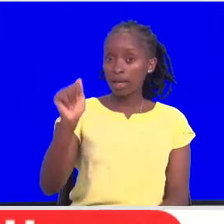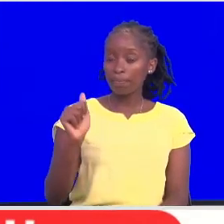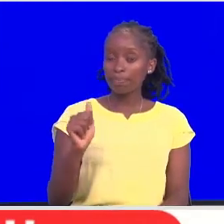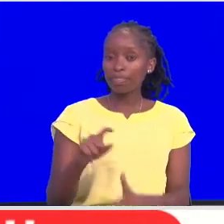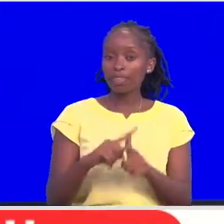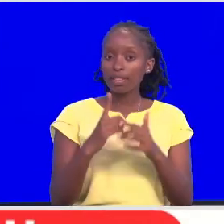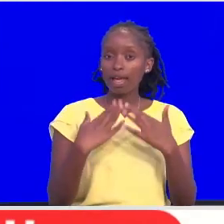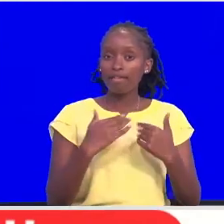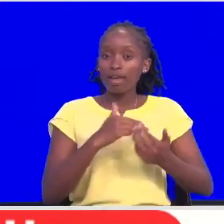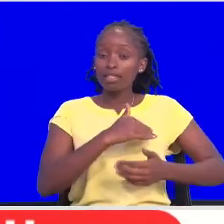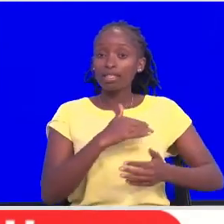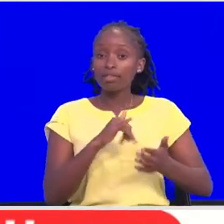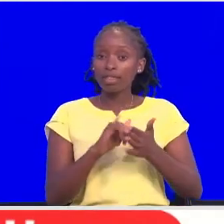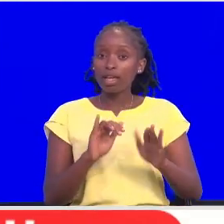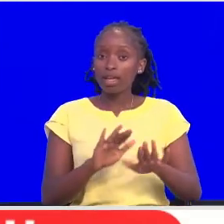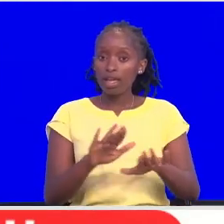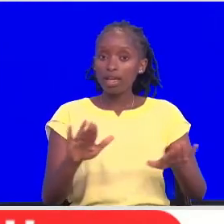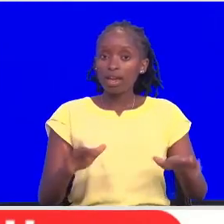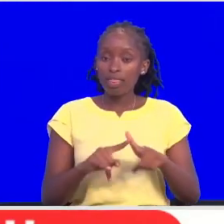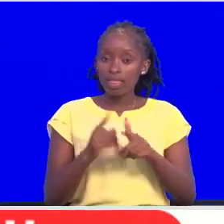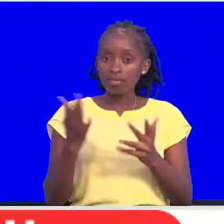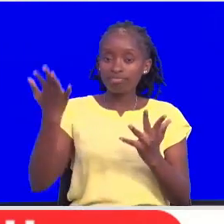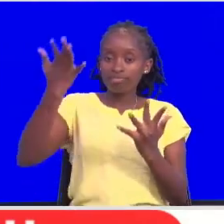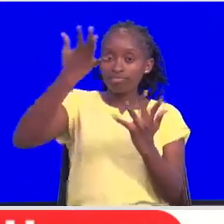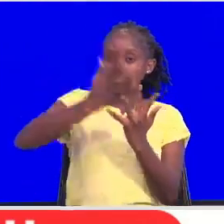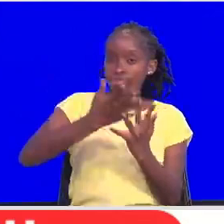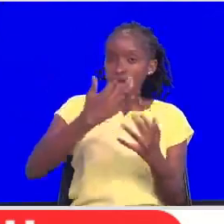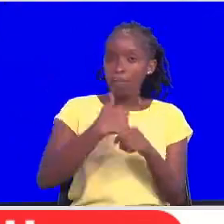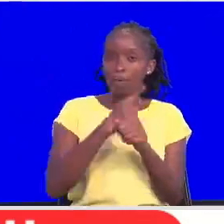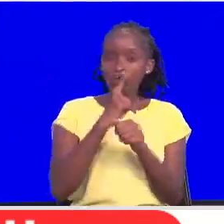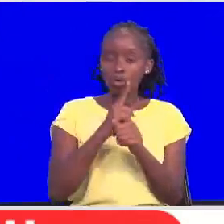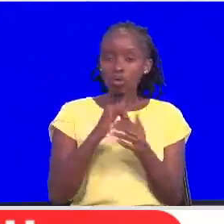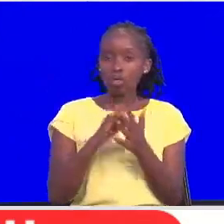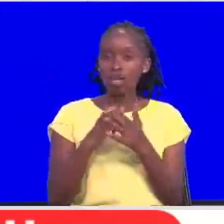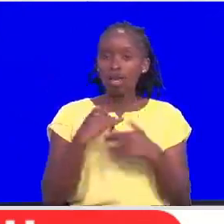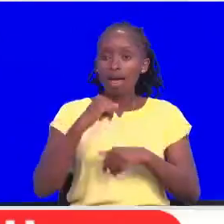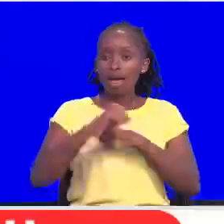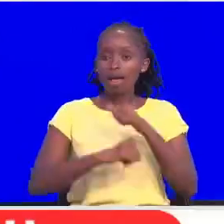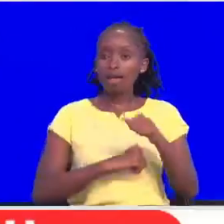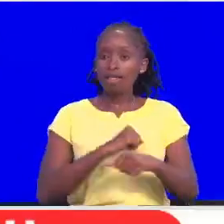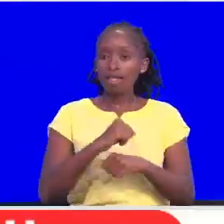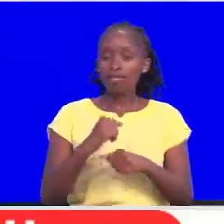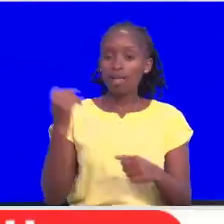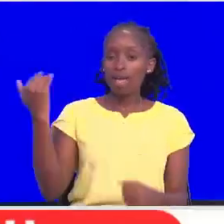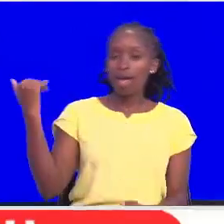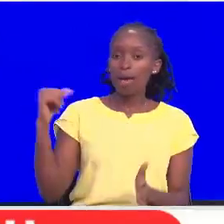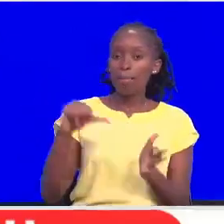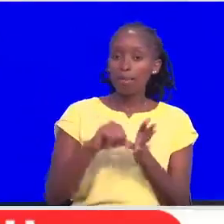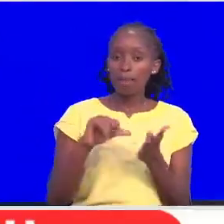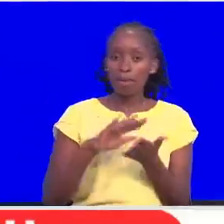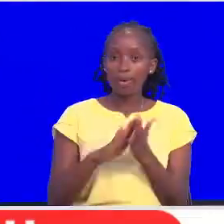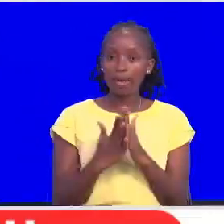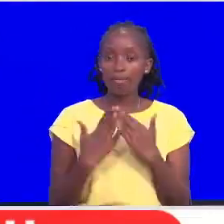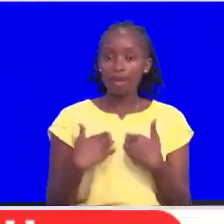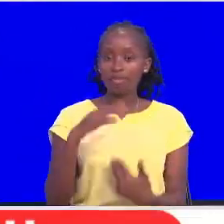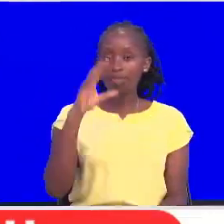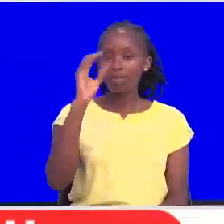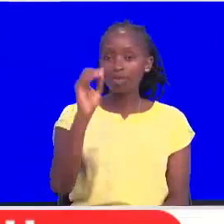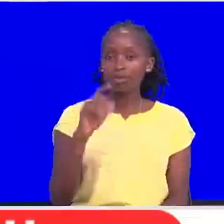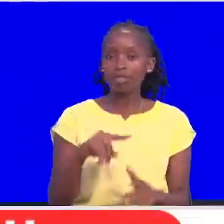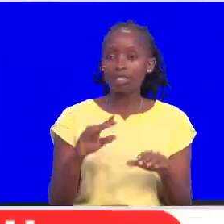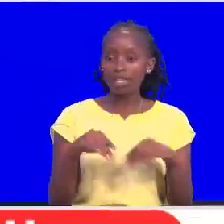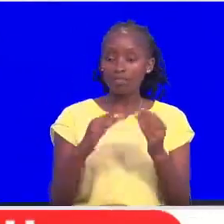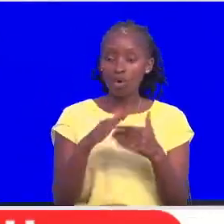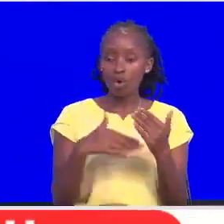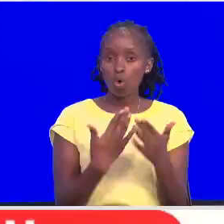hilo waliingilia kati na kuhakikisha kuwa shughuli hiyo haikutatizwa. Kobole alidai kuwa hakuwa amepewa taarifa ya shughuli hiyo